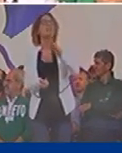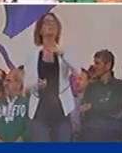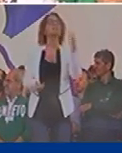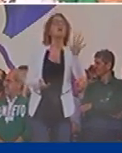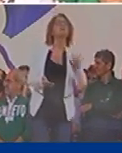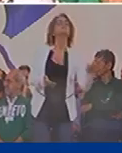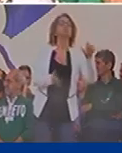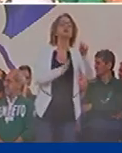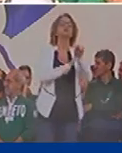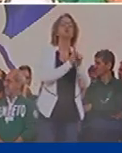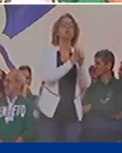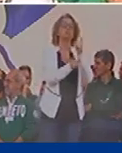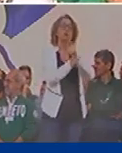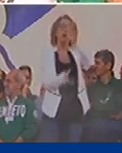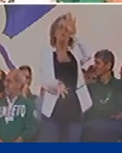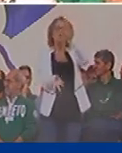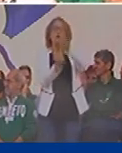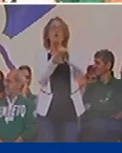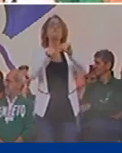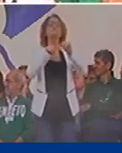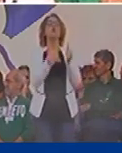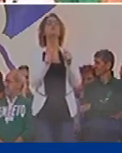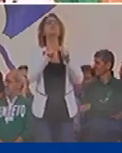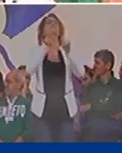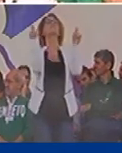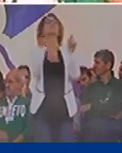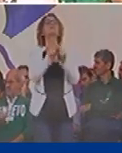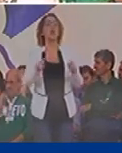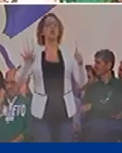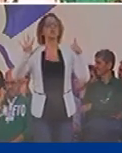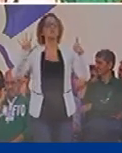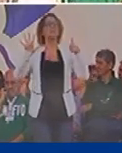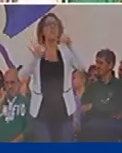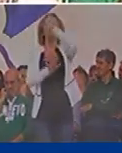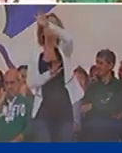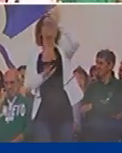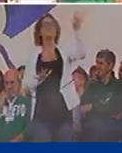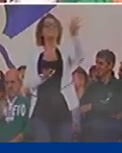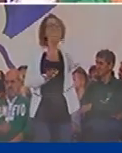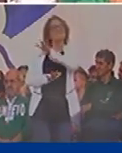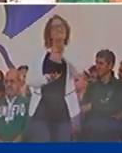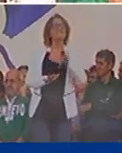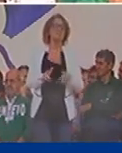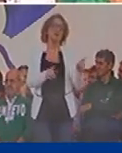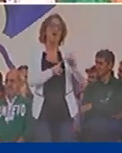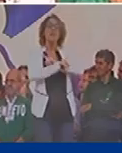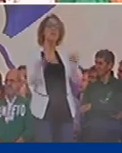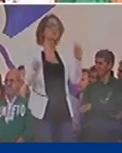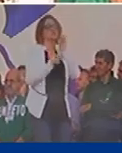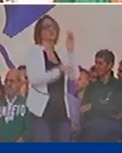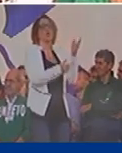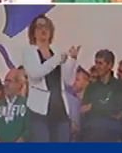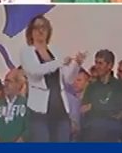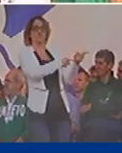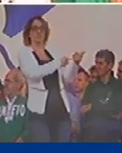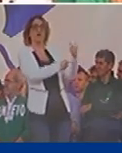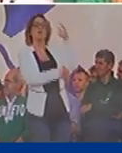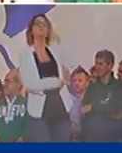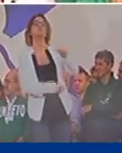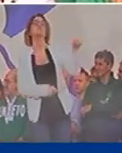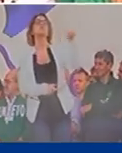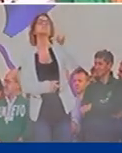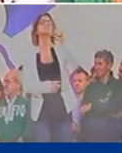diceva: "Organizziamoci in maniera federale con sei macroregioni e non l'hanno ascoltato perché i Savoi